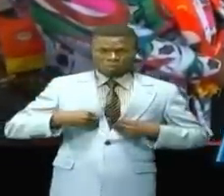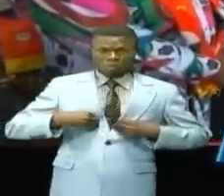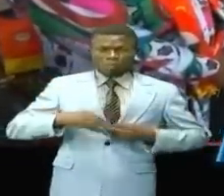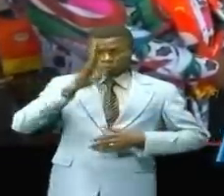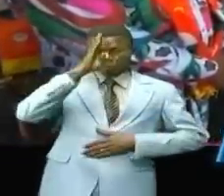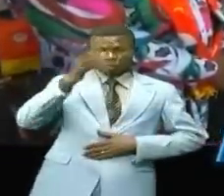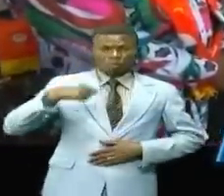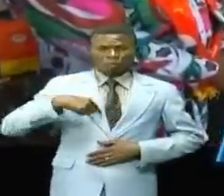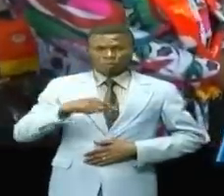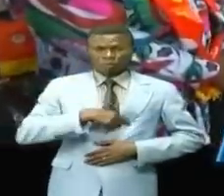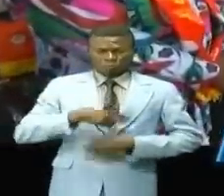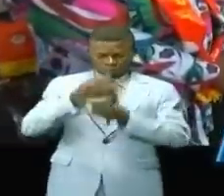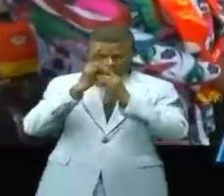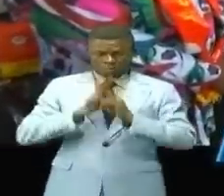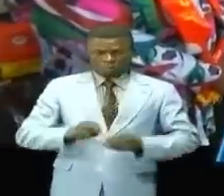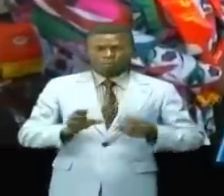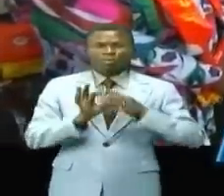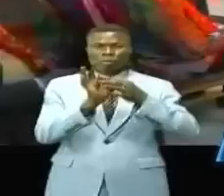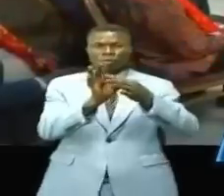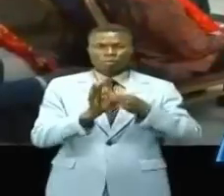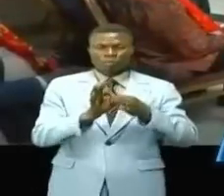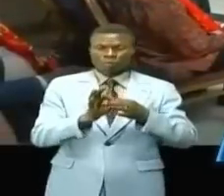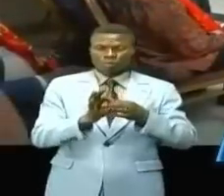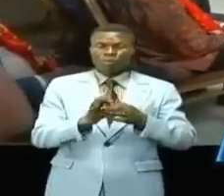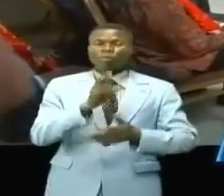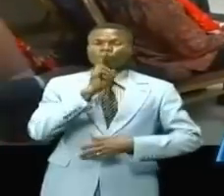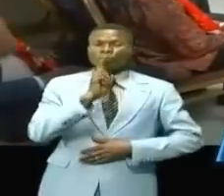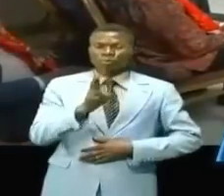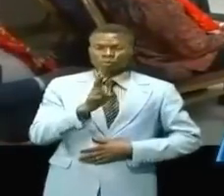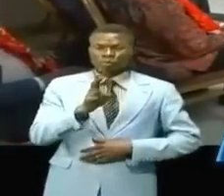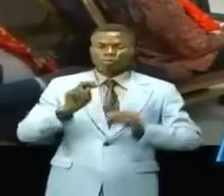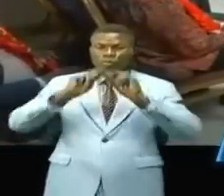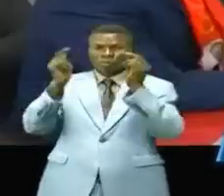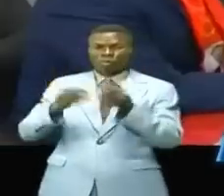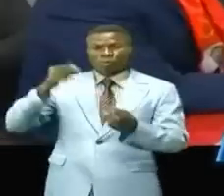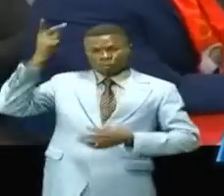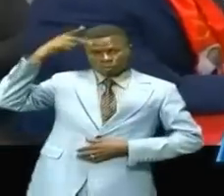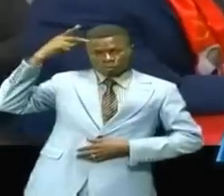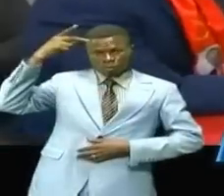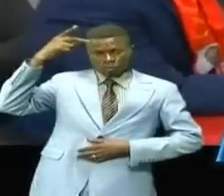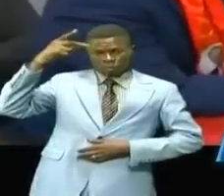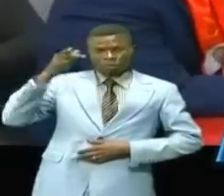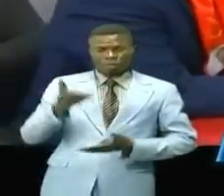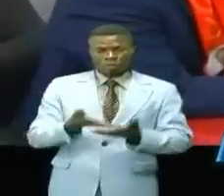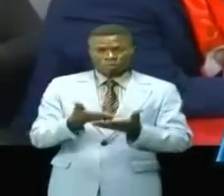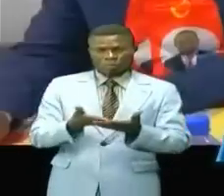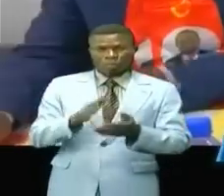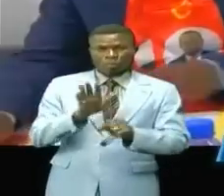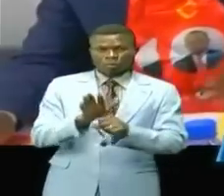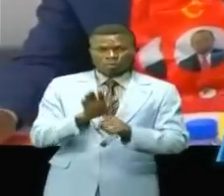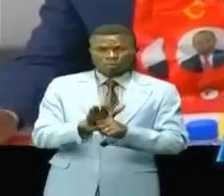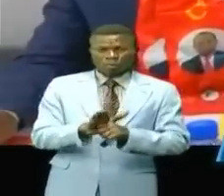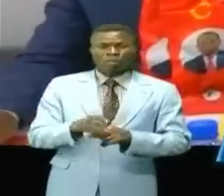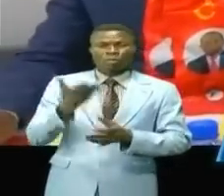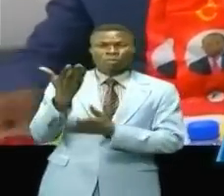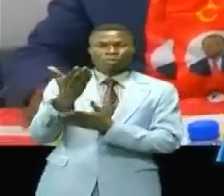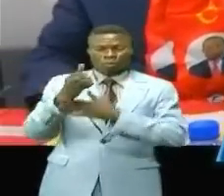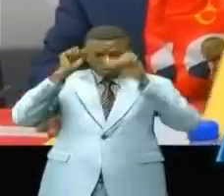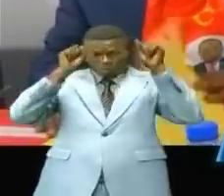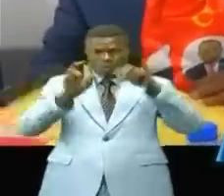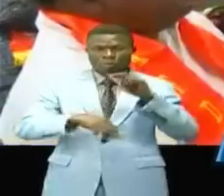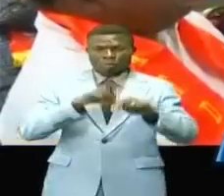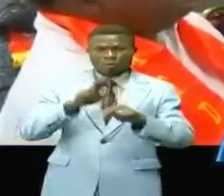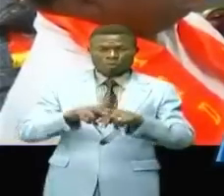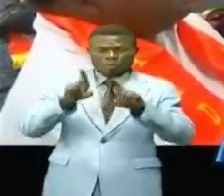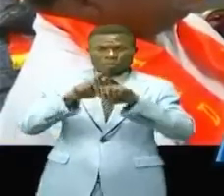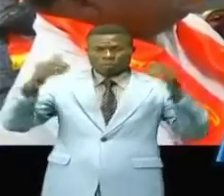fidélité, loyauté et attachement sans faille au regroupement politique AFDCA. Encourageons notre président national